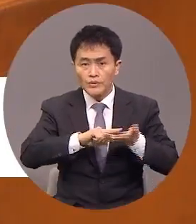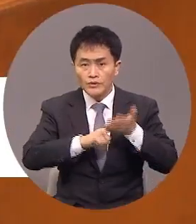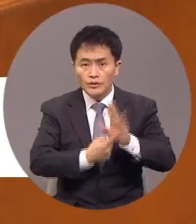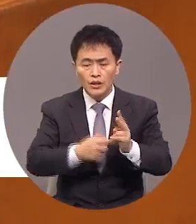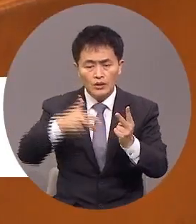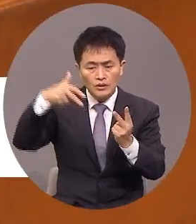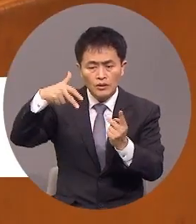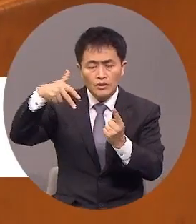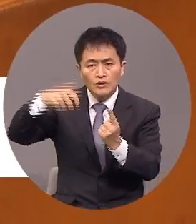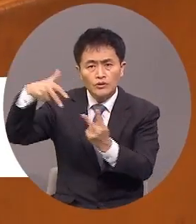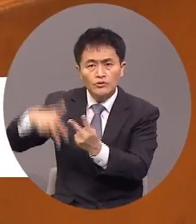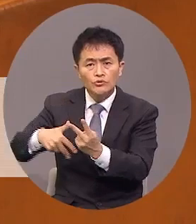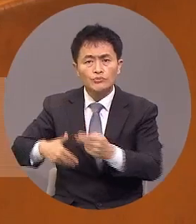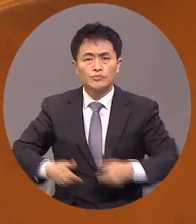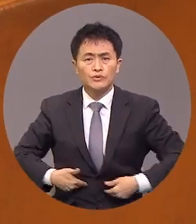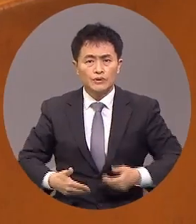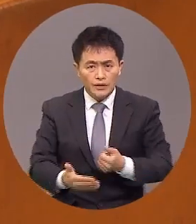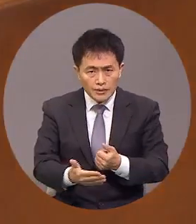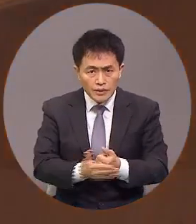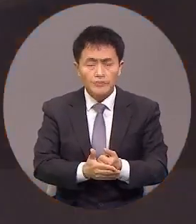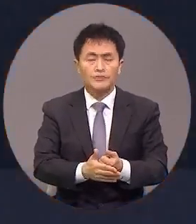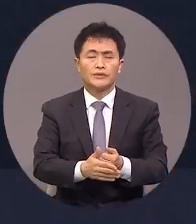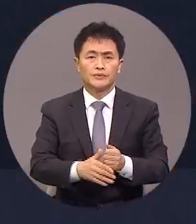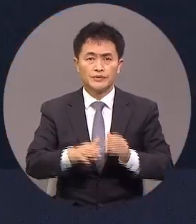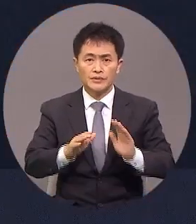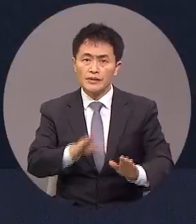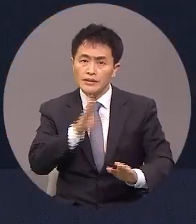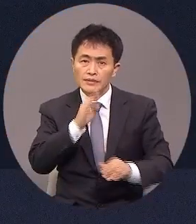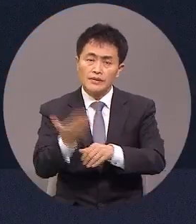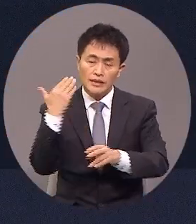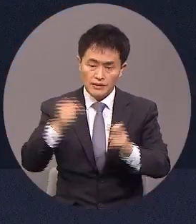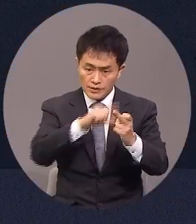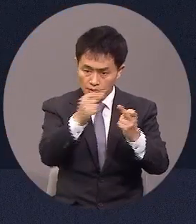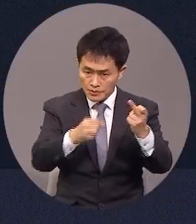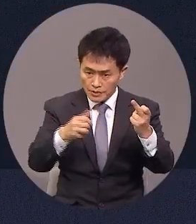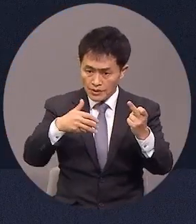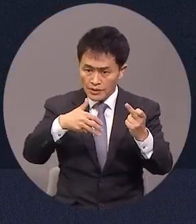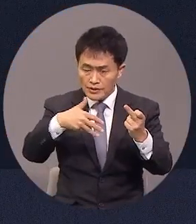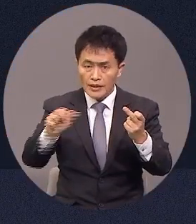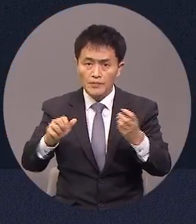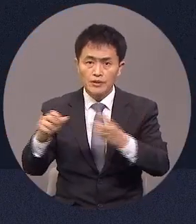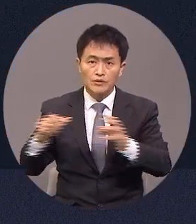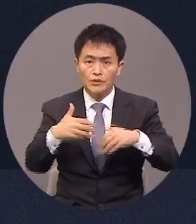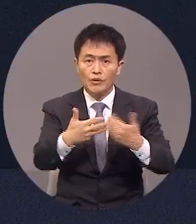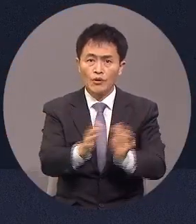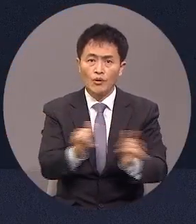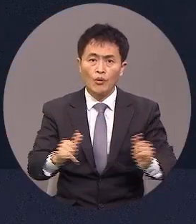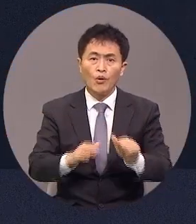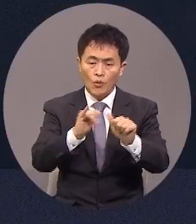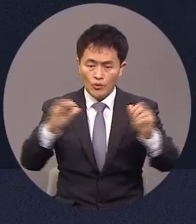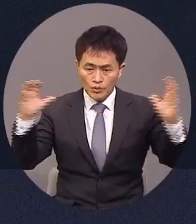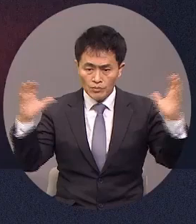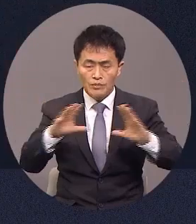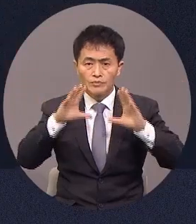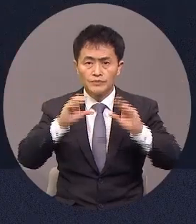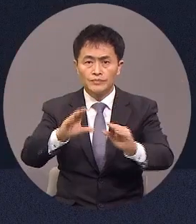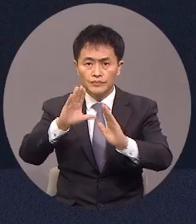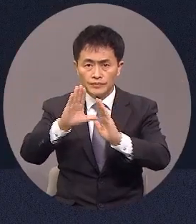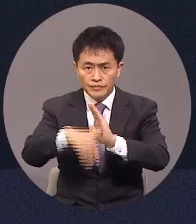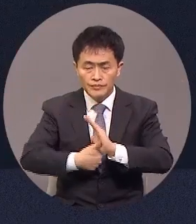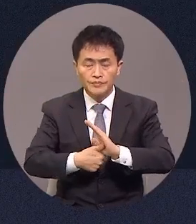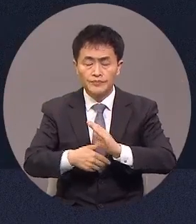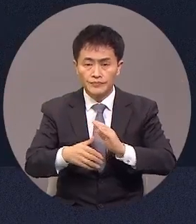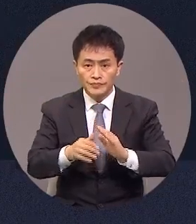1, 2주가량 걸린다는 점도 문제입니다. 실제로 작년 12월 3차 대유행 당시 정부가 5인 이상 모임 금지 조치를